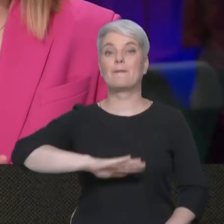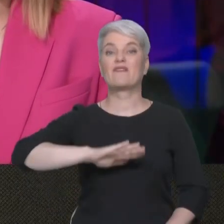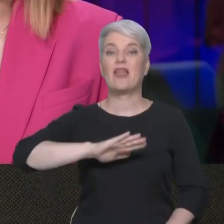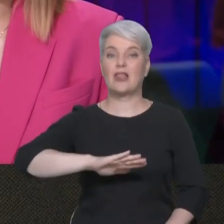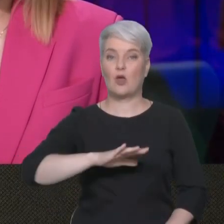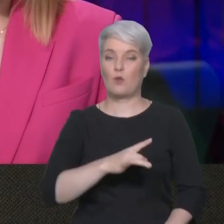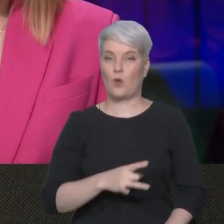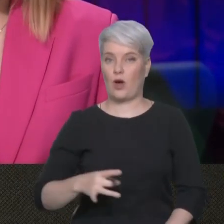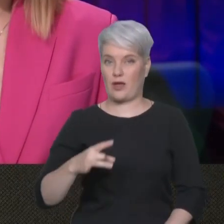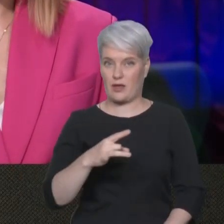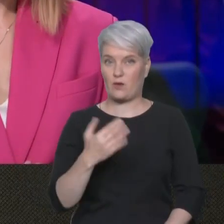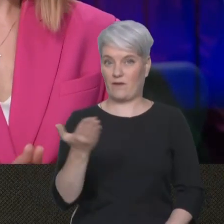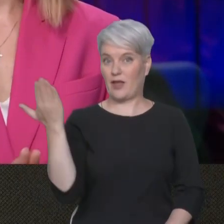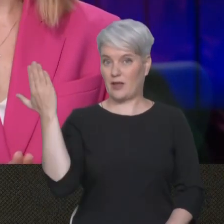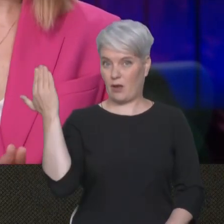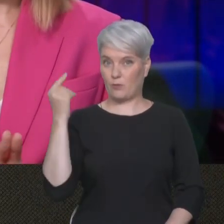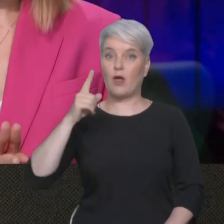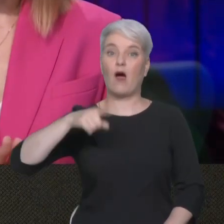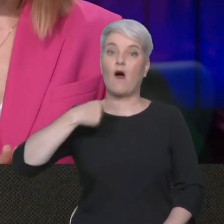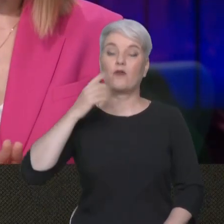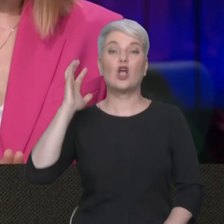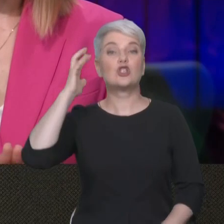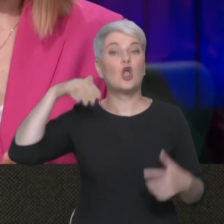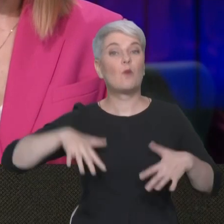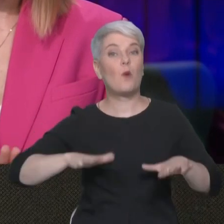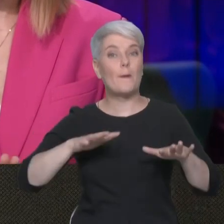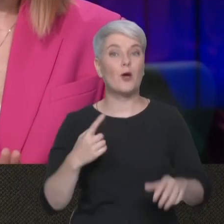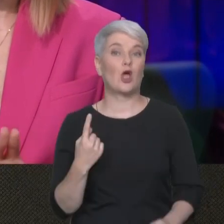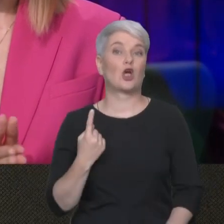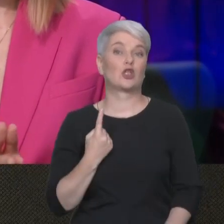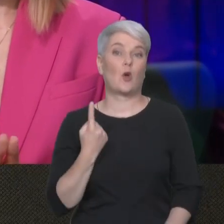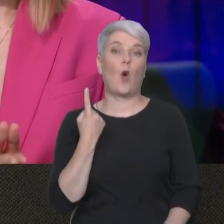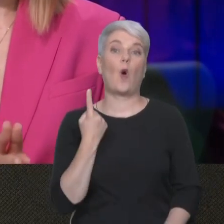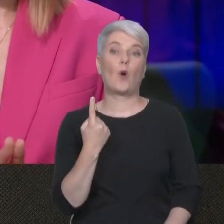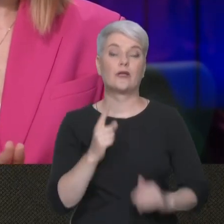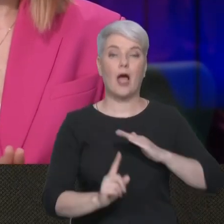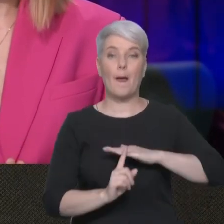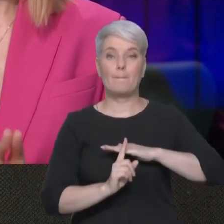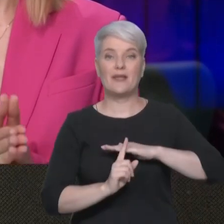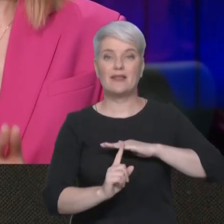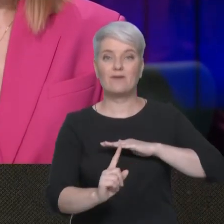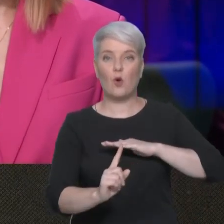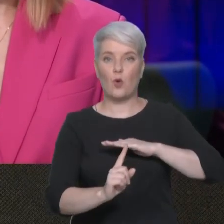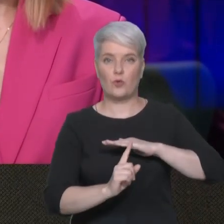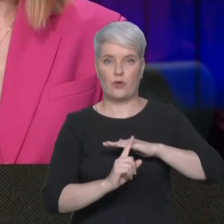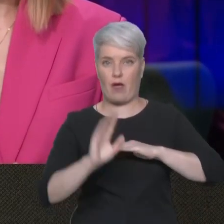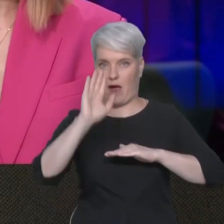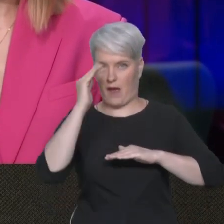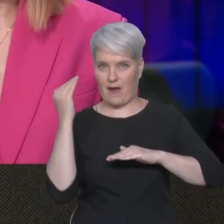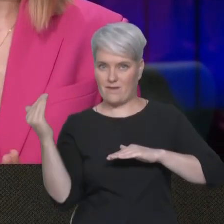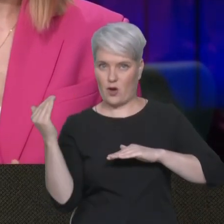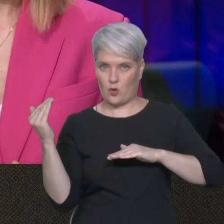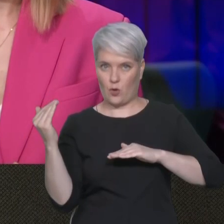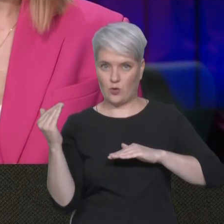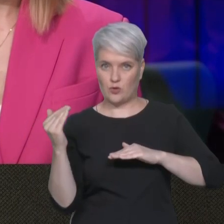ви напередодні повідомляли, що у Чорному морі чергує один підводний ворожий човен, який заряджений і